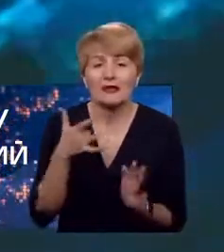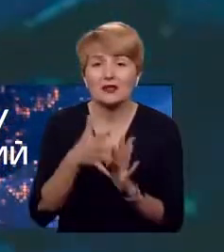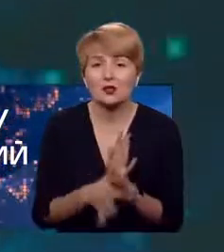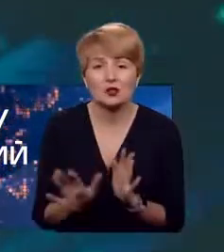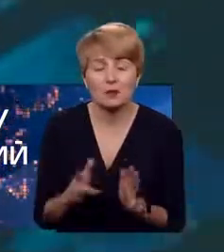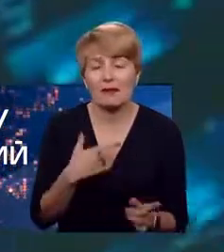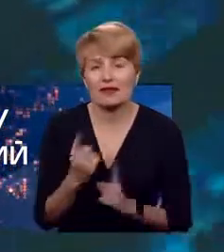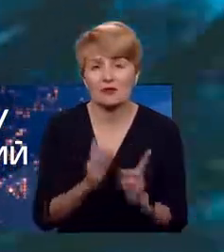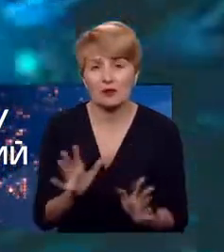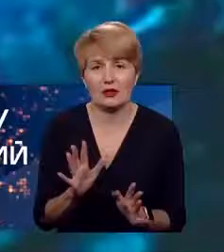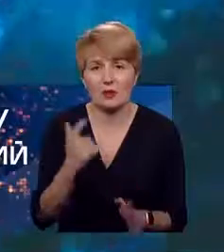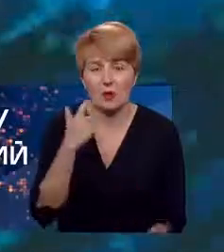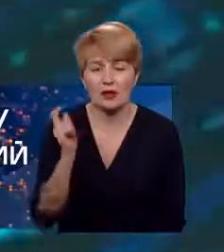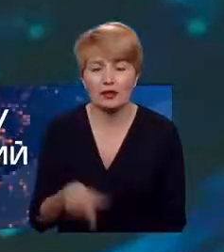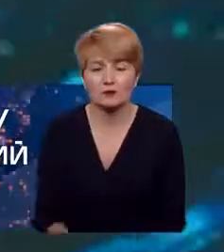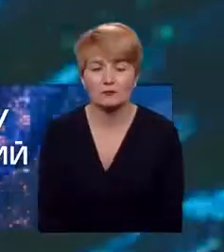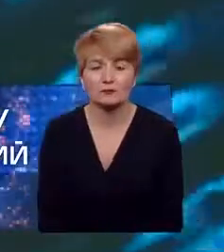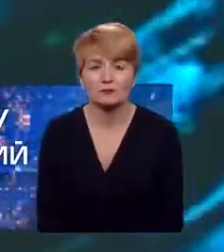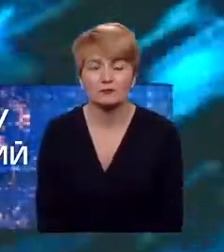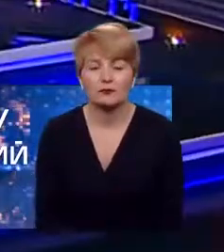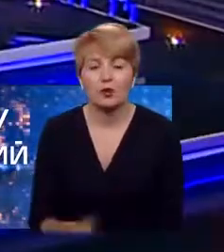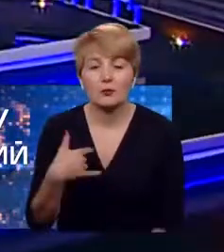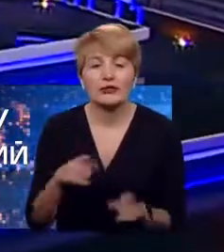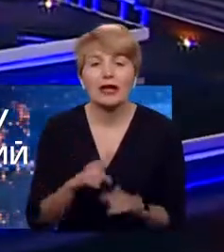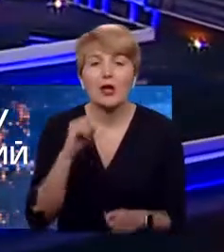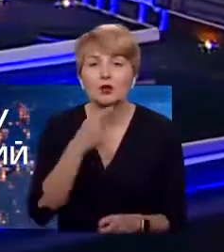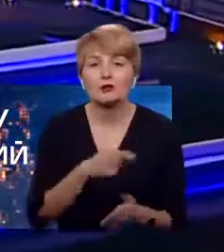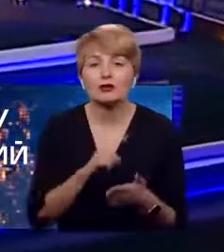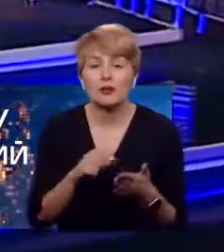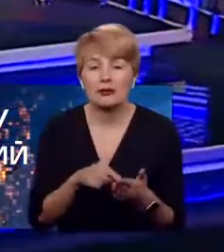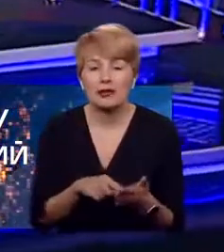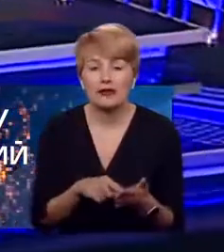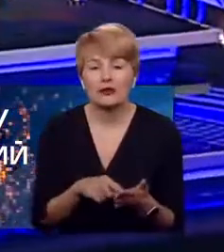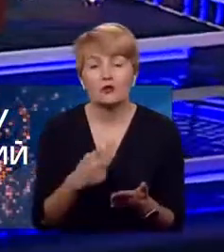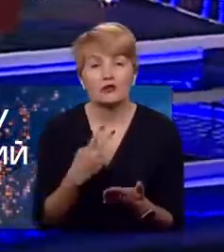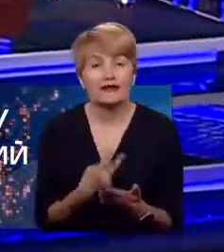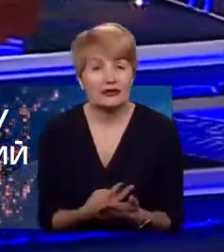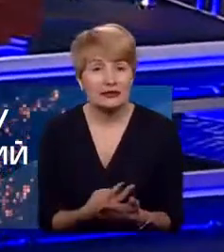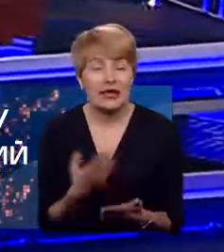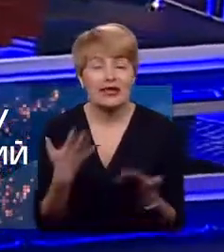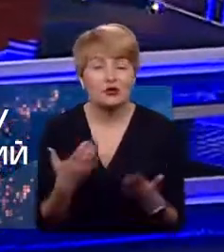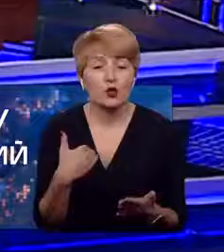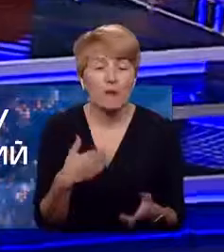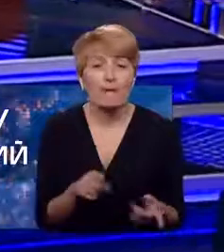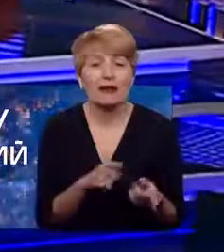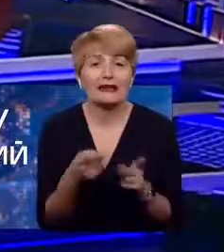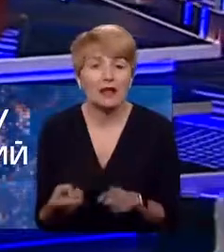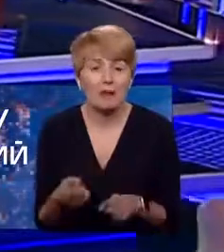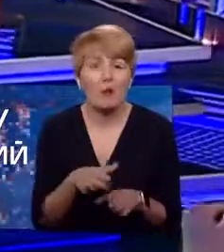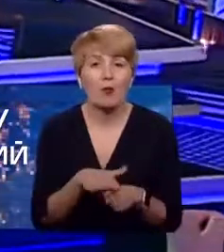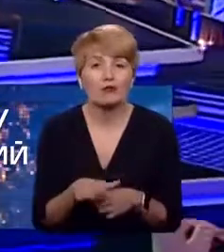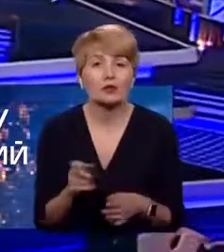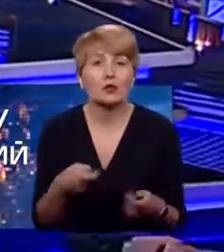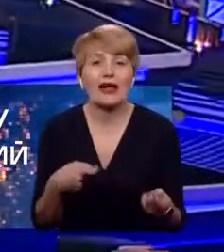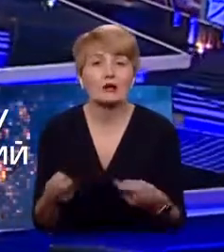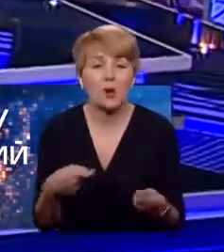змінимо Україну. Але у мене суто економічне питання на модель. От дивіться, якщо ми перейдемо повністю на ринкову ціну на